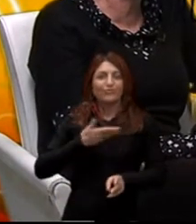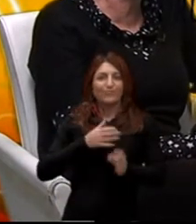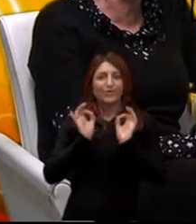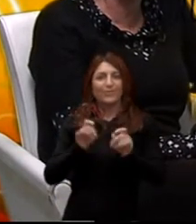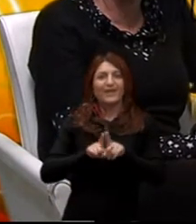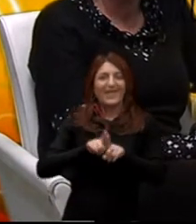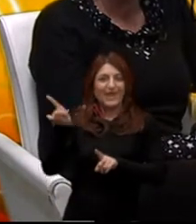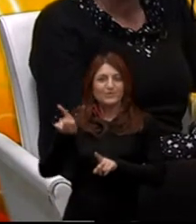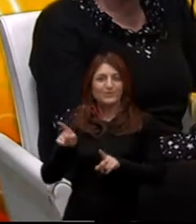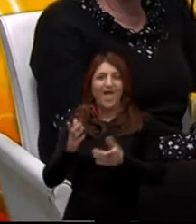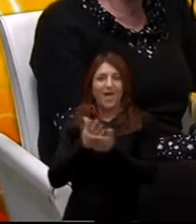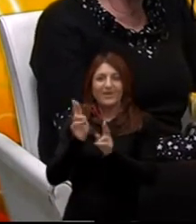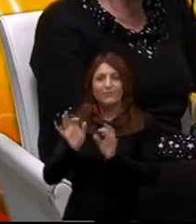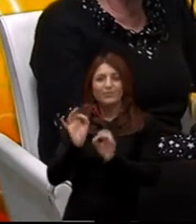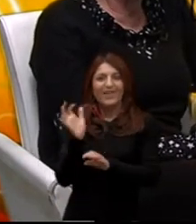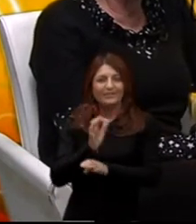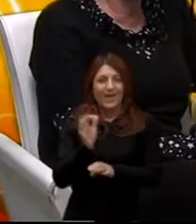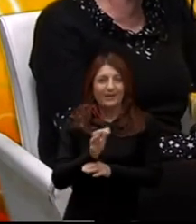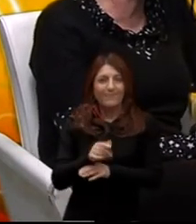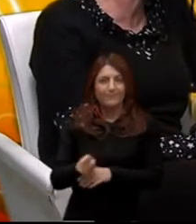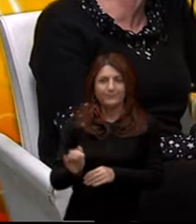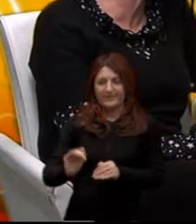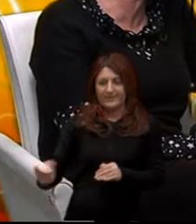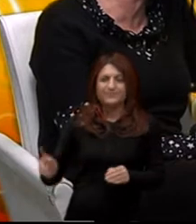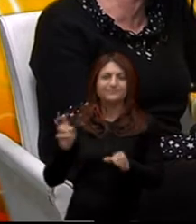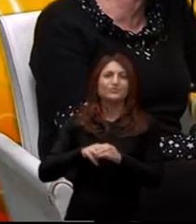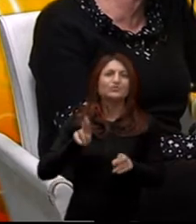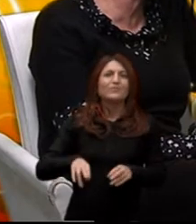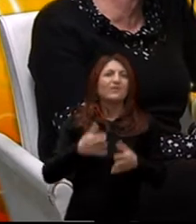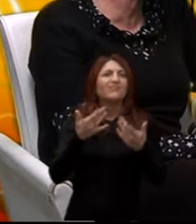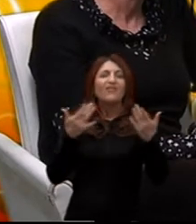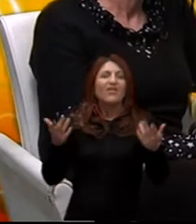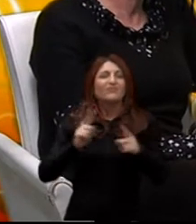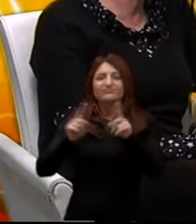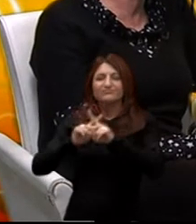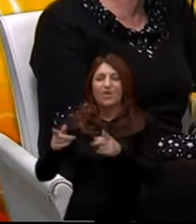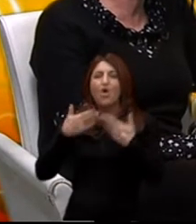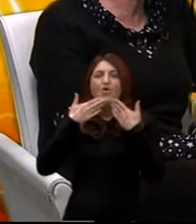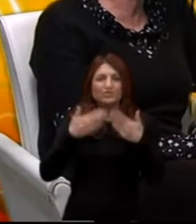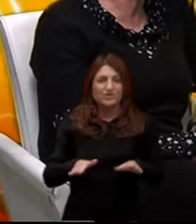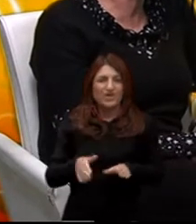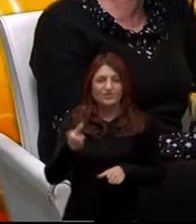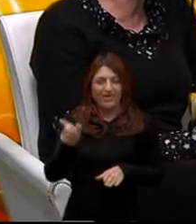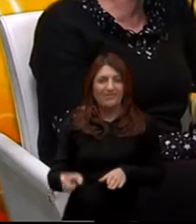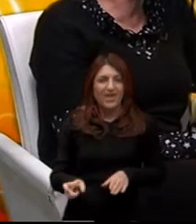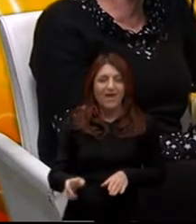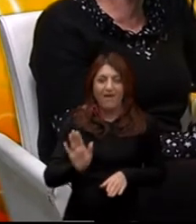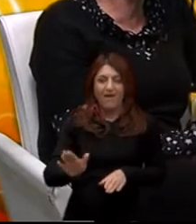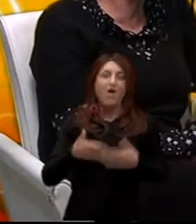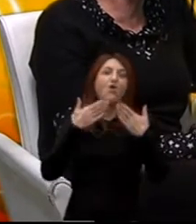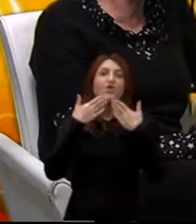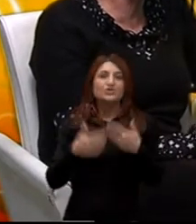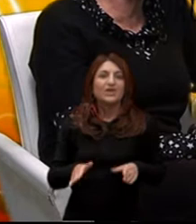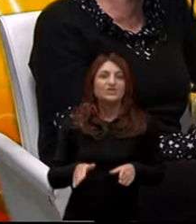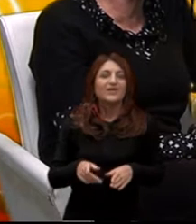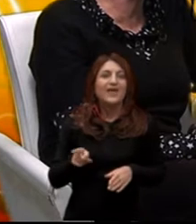taj terapijski učinak. Dakle, tu su uključena djeca sa višestrukim oštećenjem, ali čija su oštećenja i